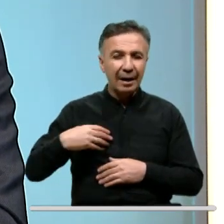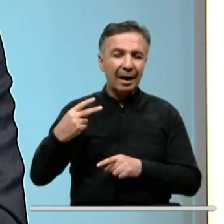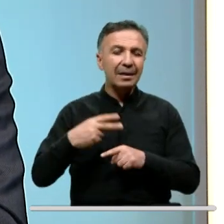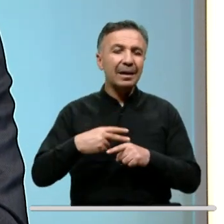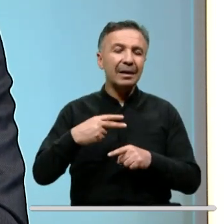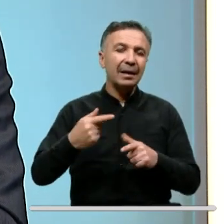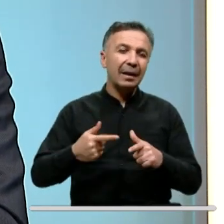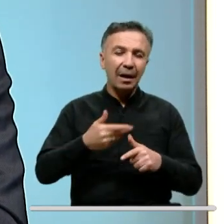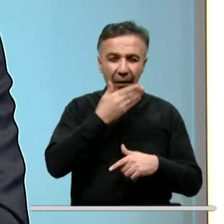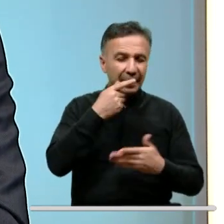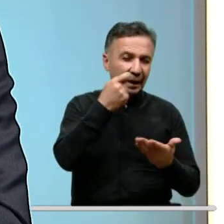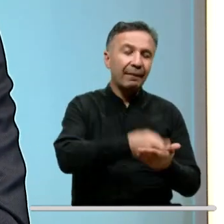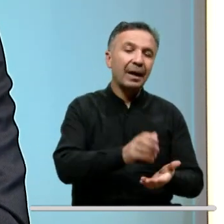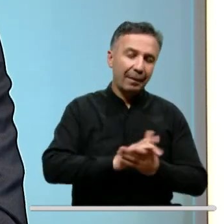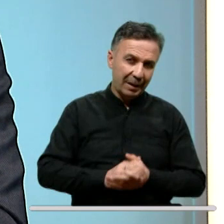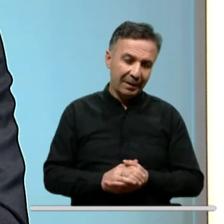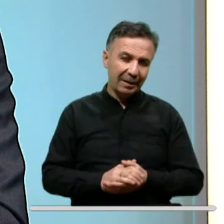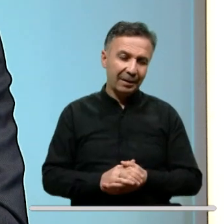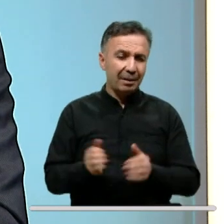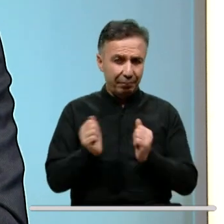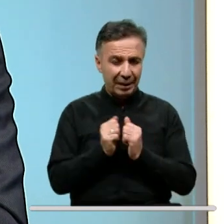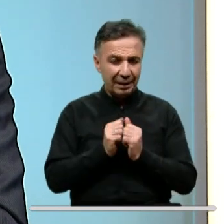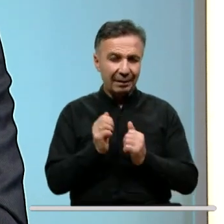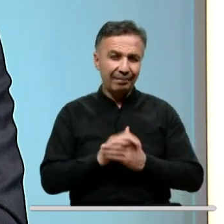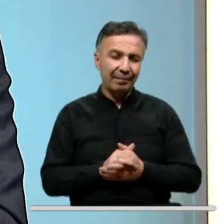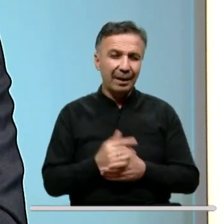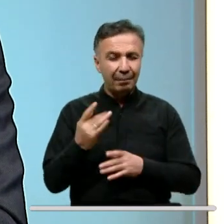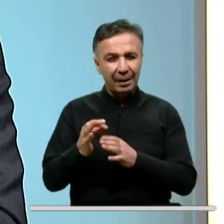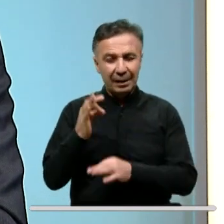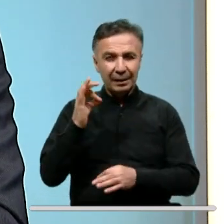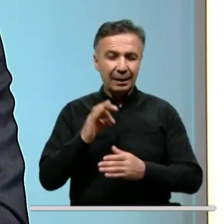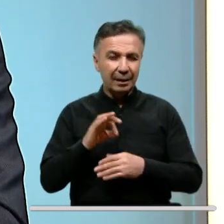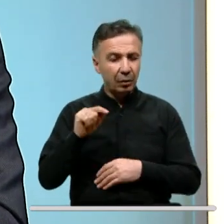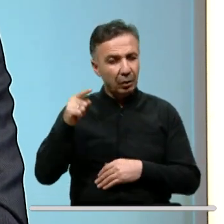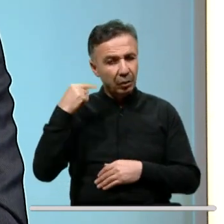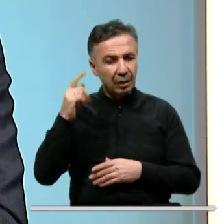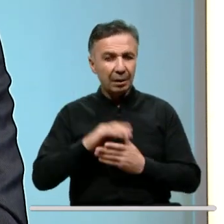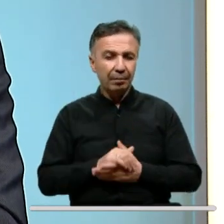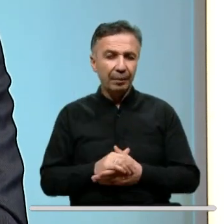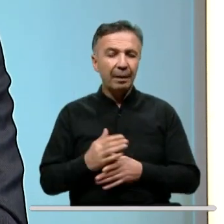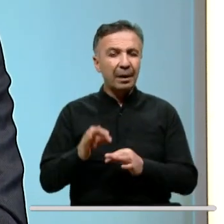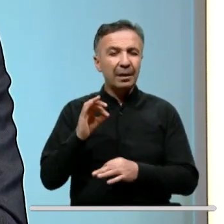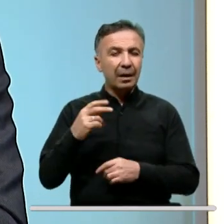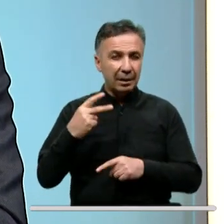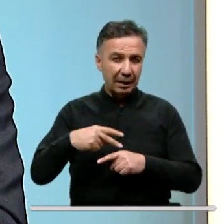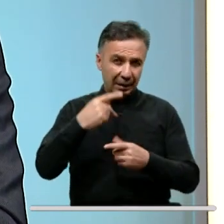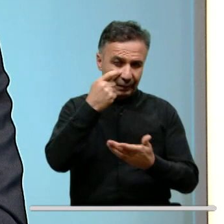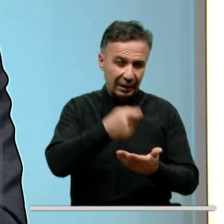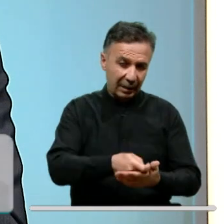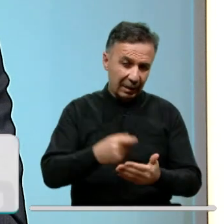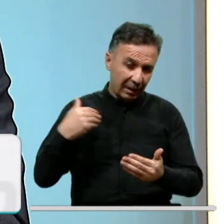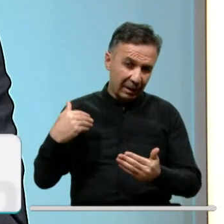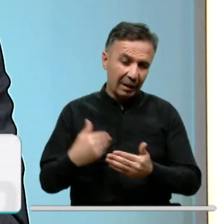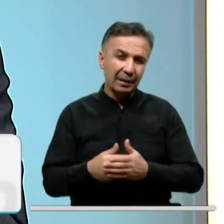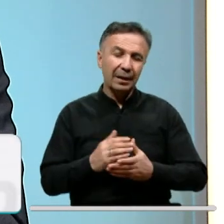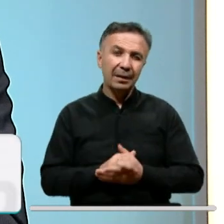Ne olur? Birikimlerini onlarla paylaşır. Yani bir insanı şöyle düşünelim lütfen. Bir insan zekat verebilecek kadar meblağ da bayağı bir